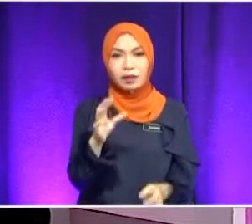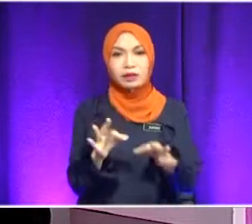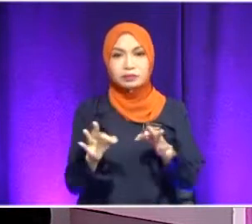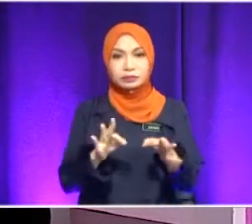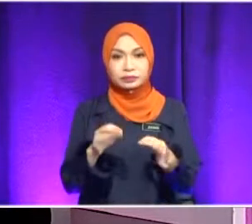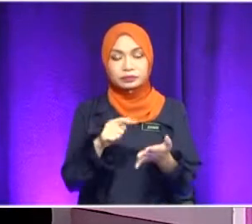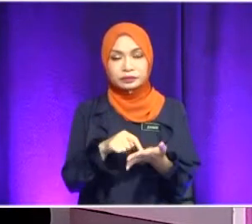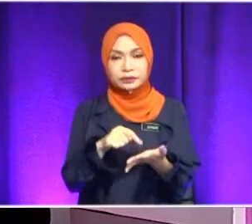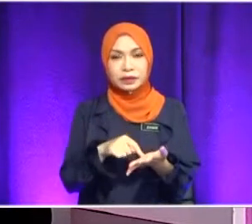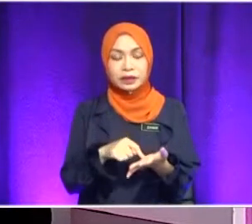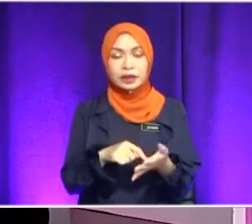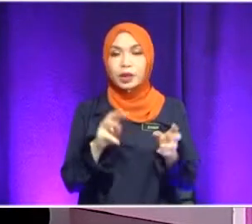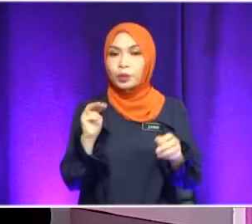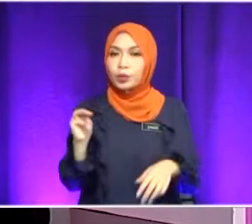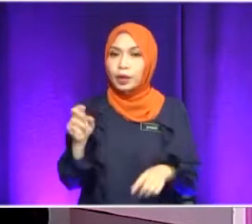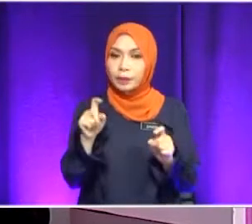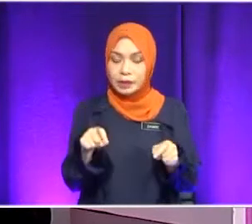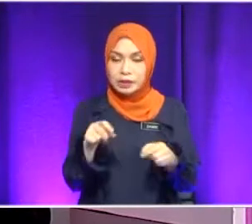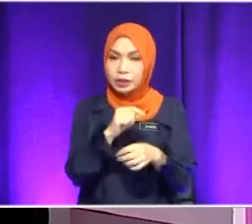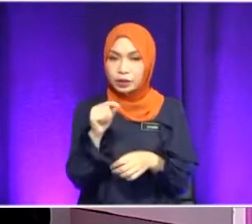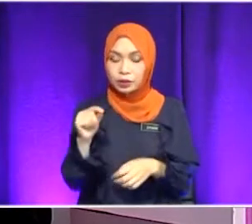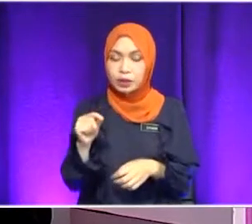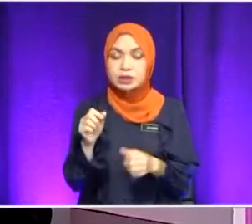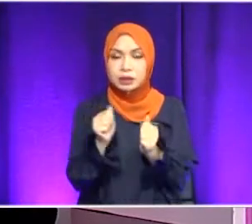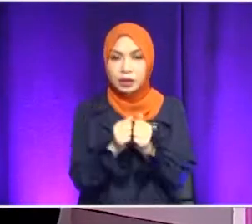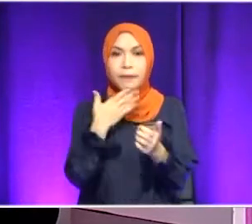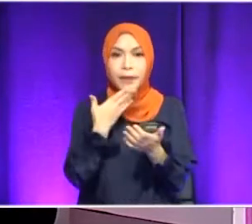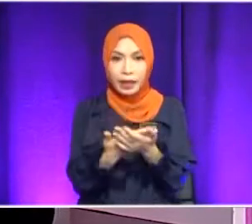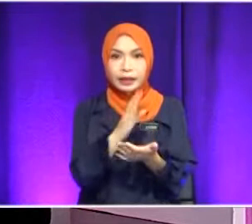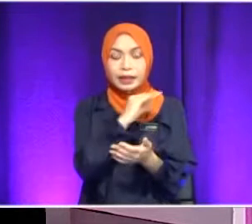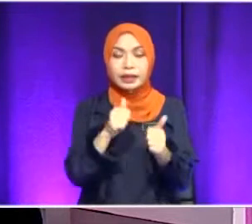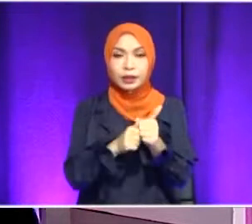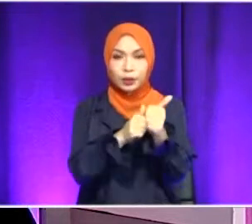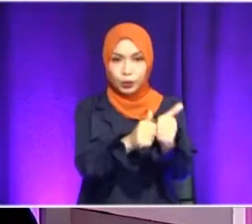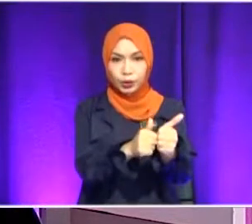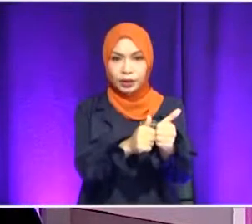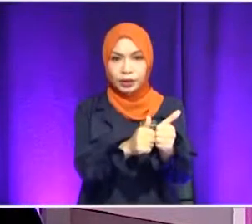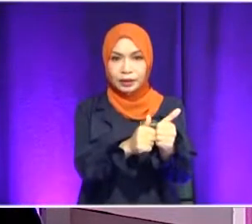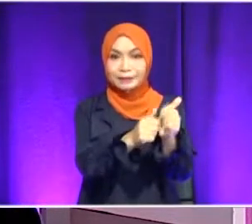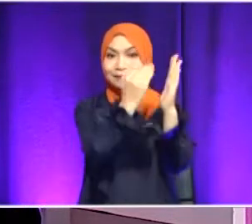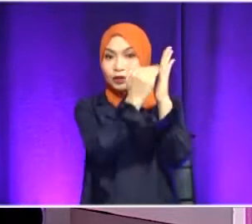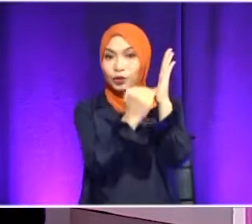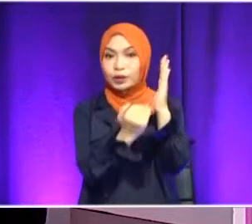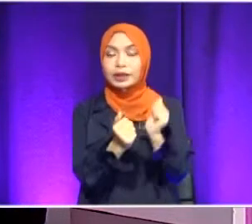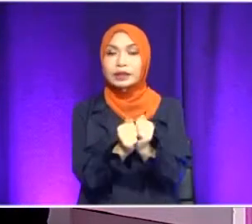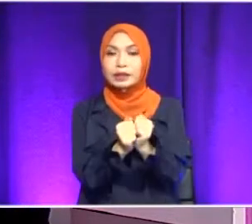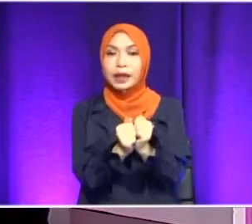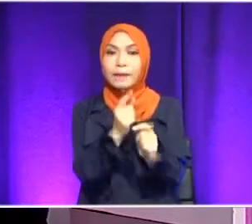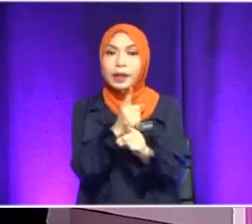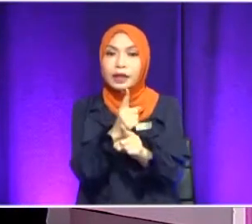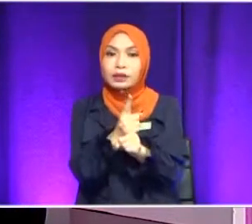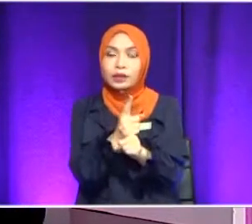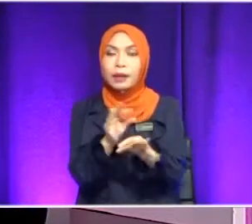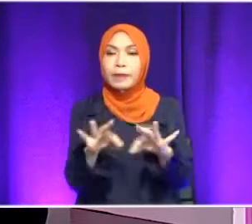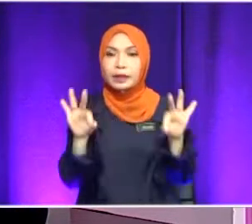asalkan Muri itu menulis deh dengan baik mengikut hutan dan kehendak soalan kita akan terima kita di penting untuk